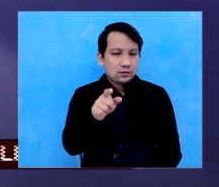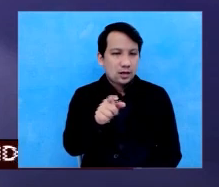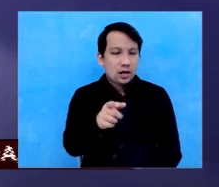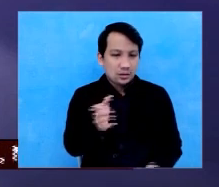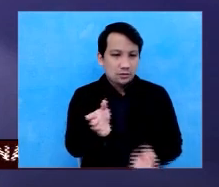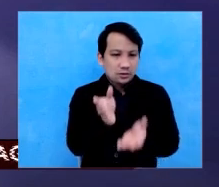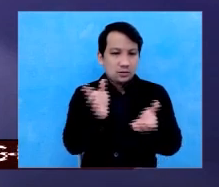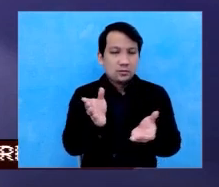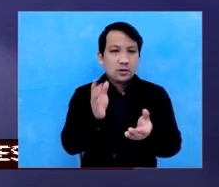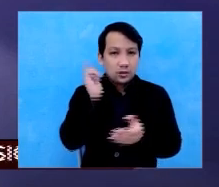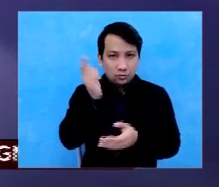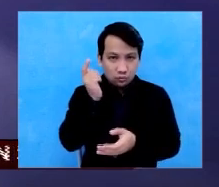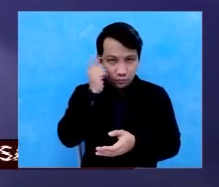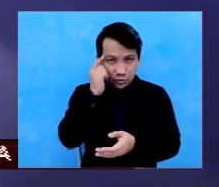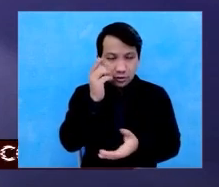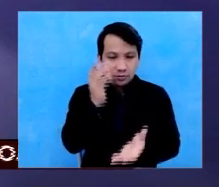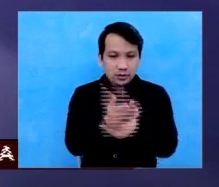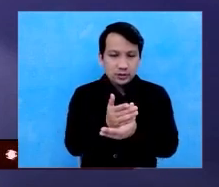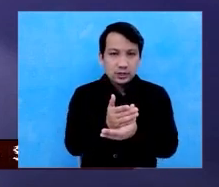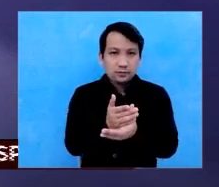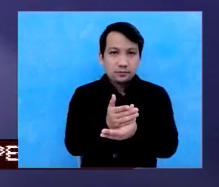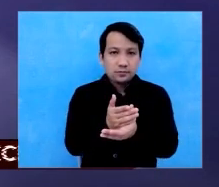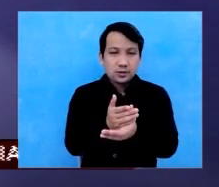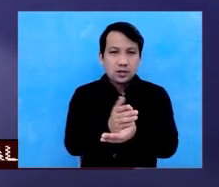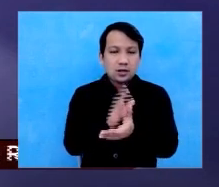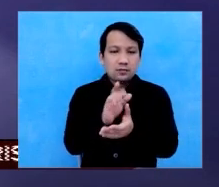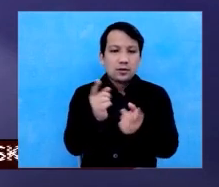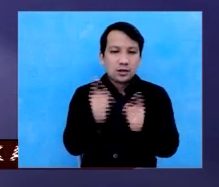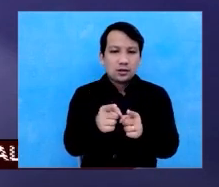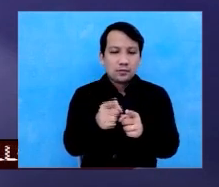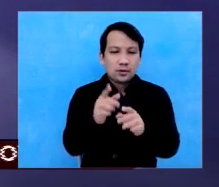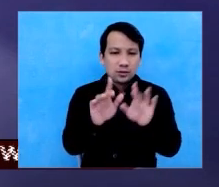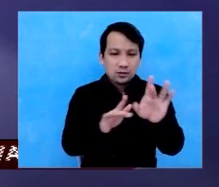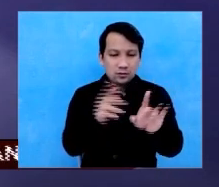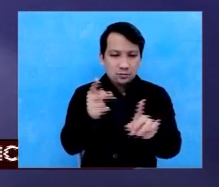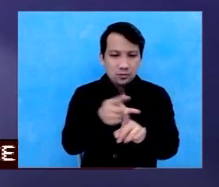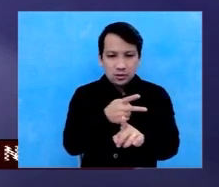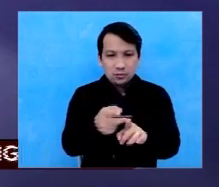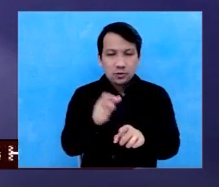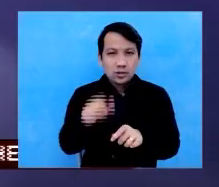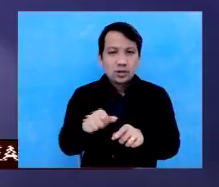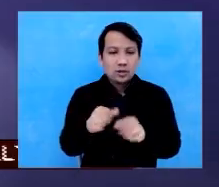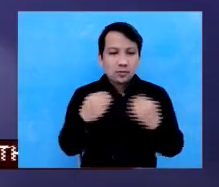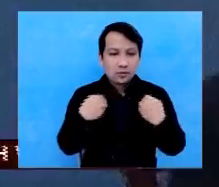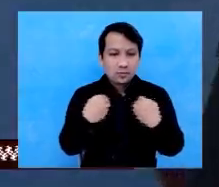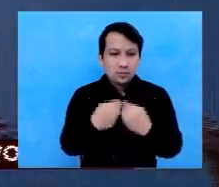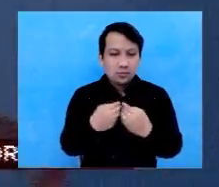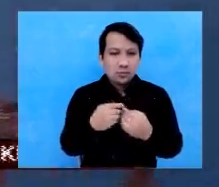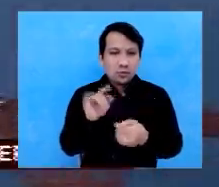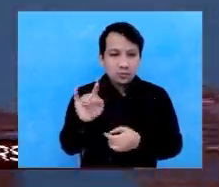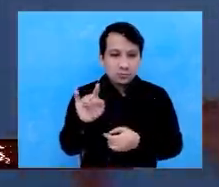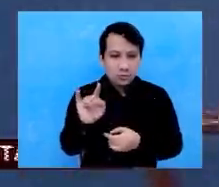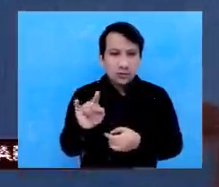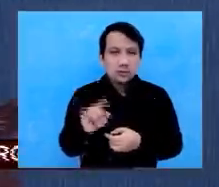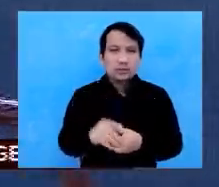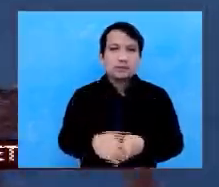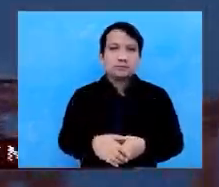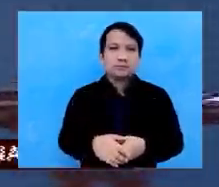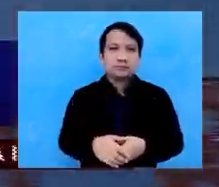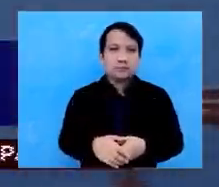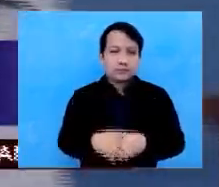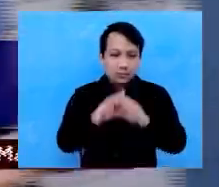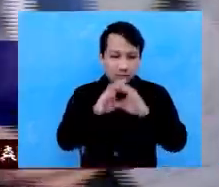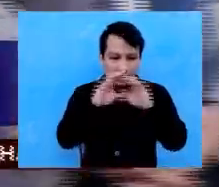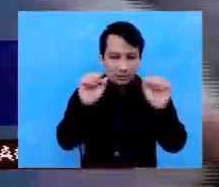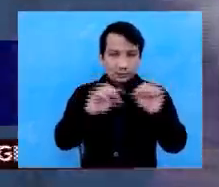hakbang para pigilan ang iba pang insidente ng karahasan laban sa mga miyembro ng media. Kinumpirma naman ng Malacanang